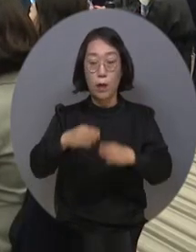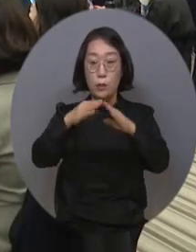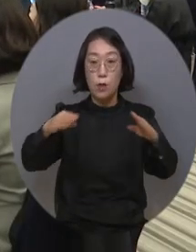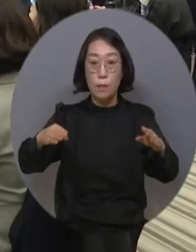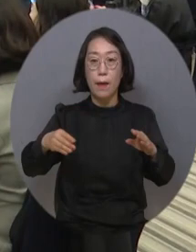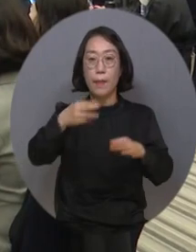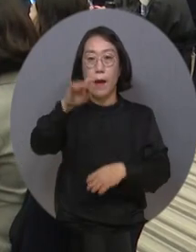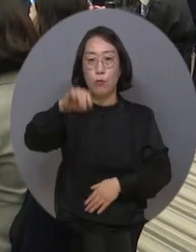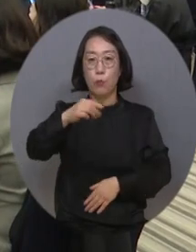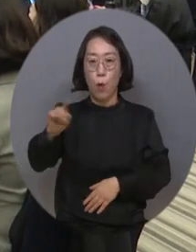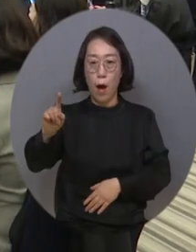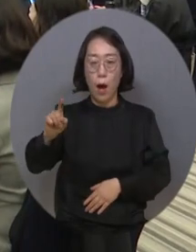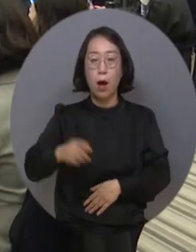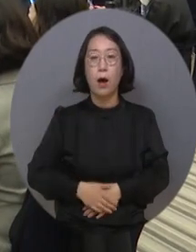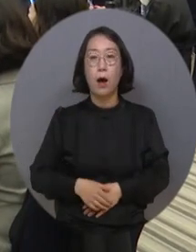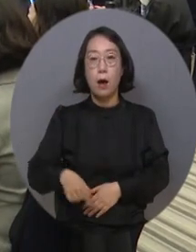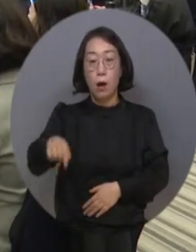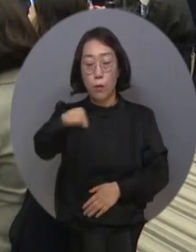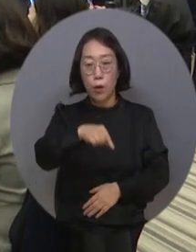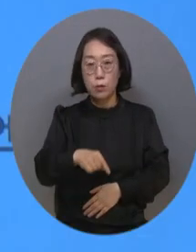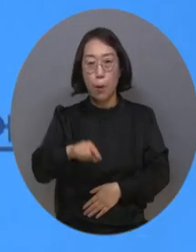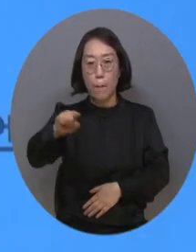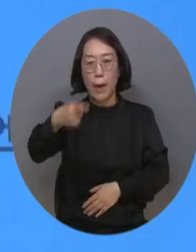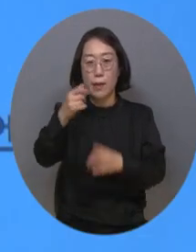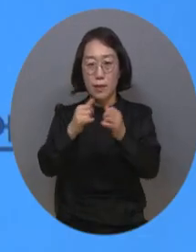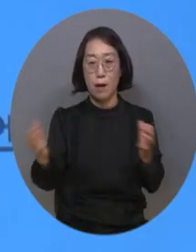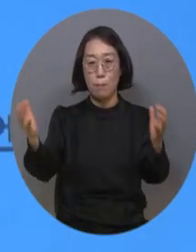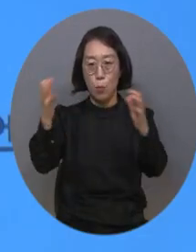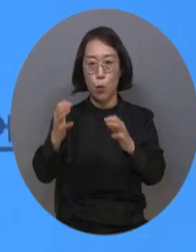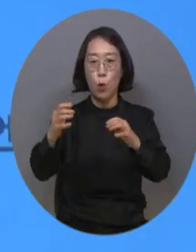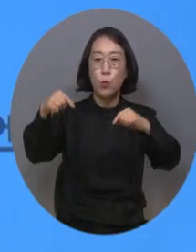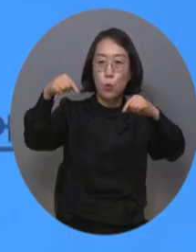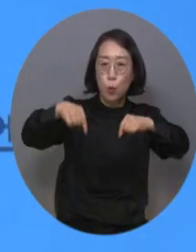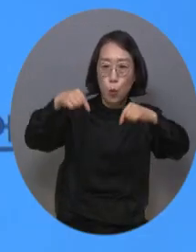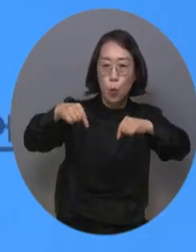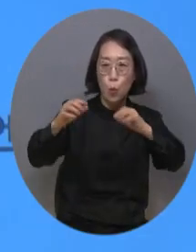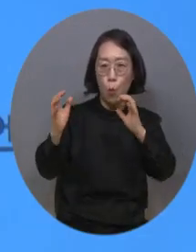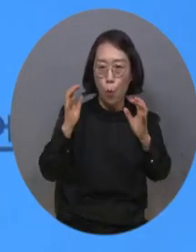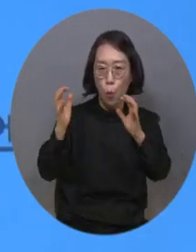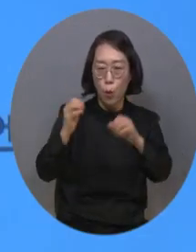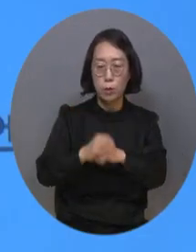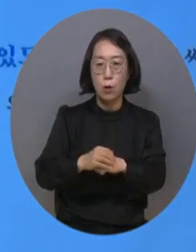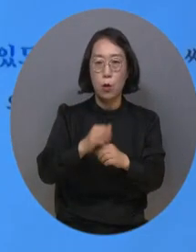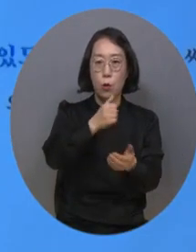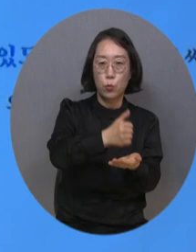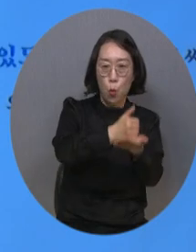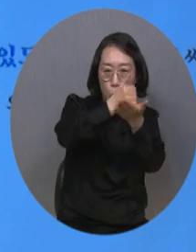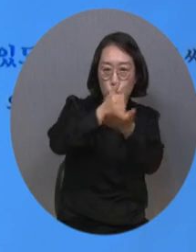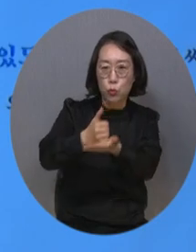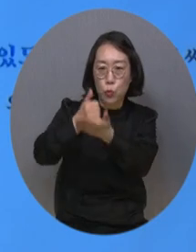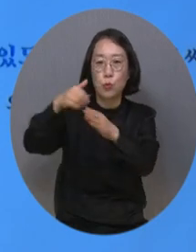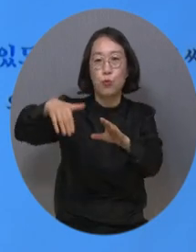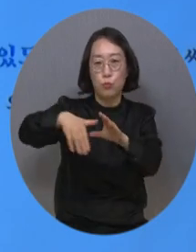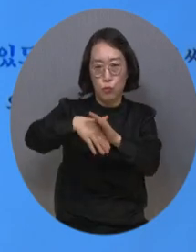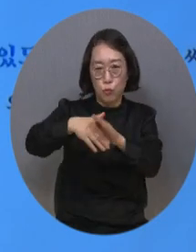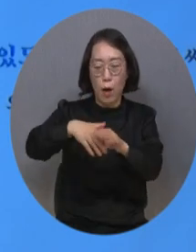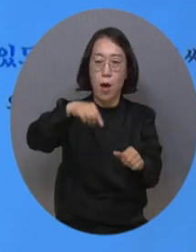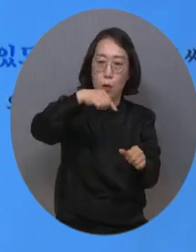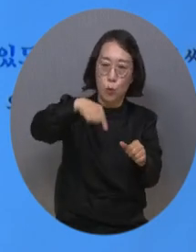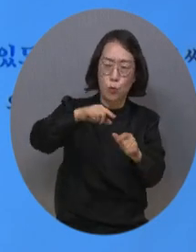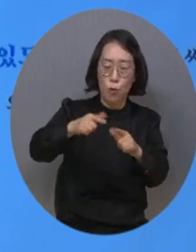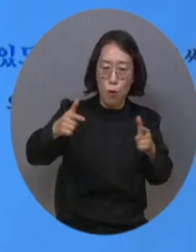다문화교육 대전한 백인 원탁토론을 개최하고 이중언어 교육의 효과 상호문화 존중 등 다문화교육 방향에